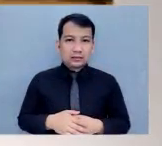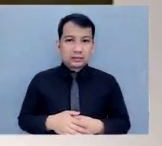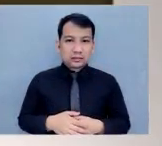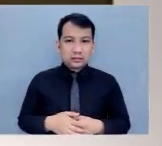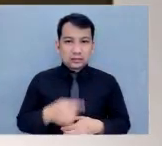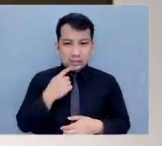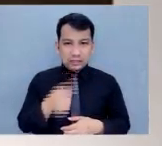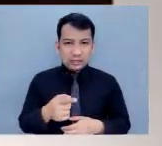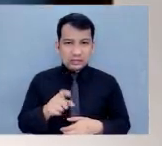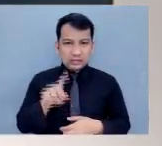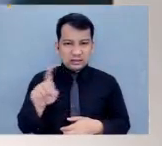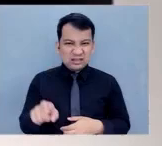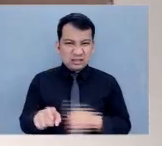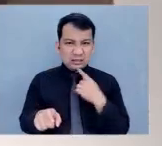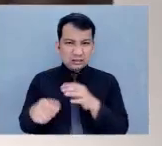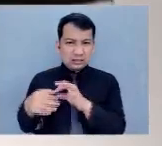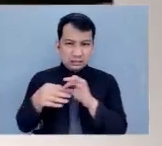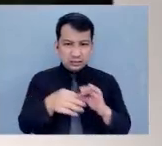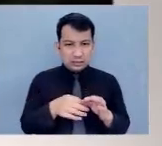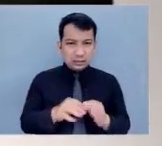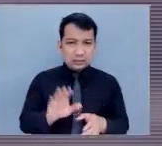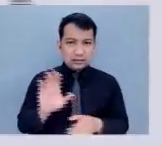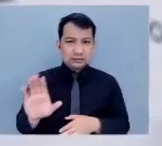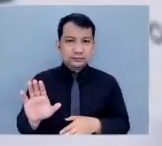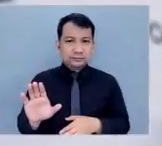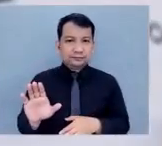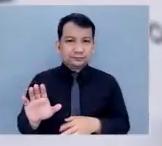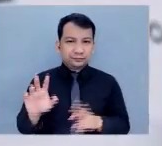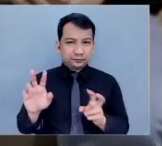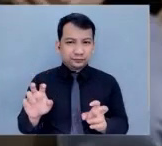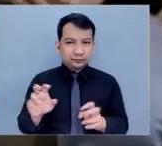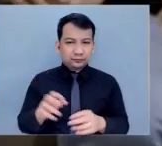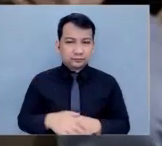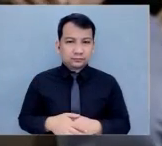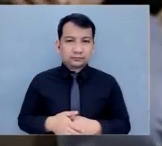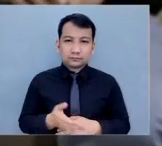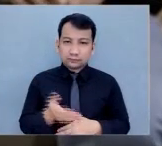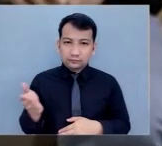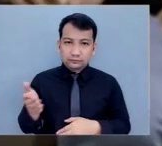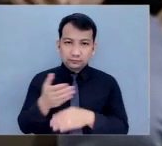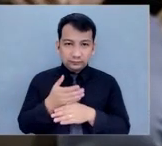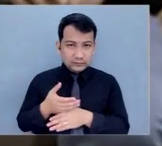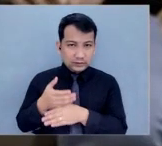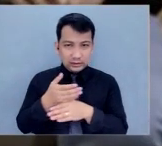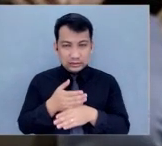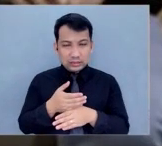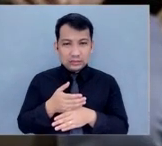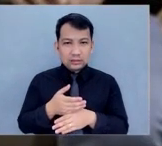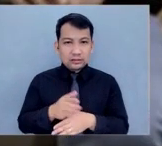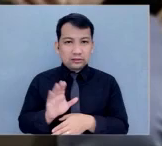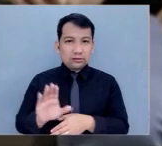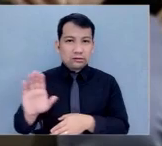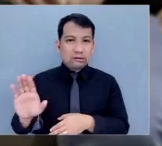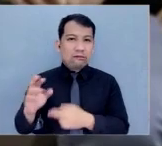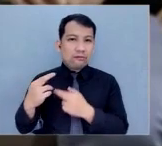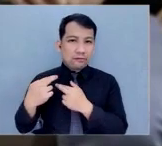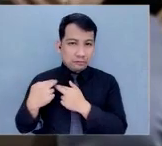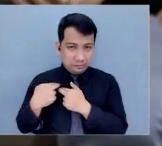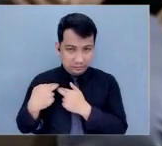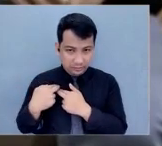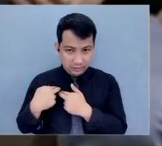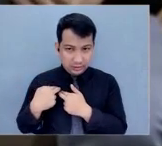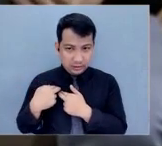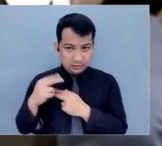mga umano'y nagdadawit sa kanila sa issue. Sana naman, ingat-ingat din kasi they have a responsibility to the people